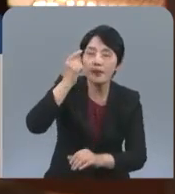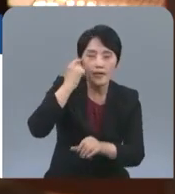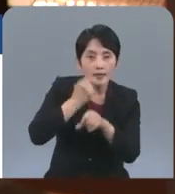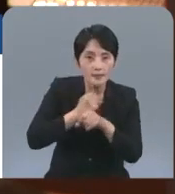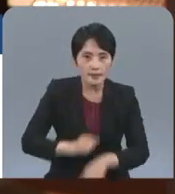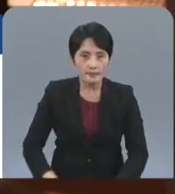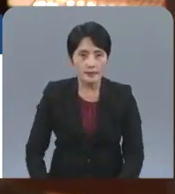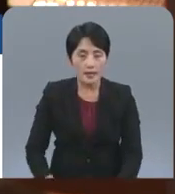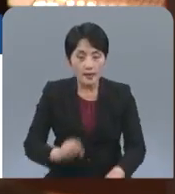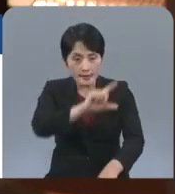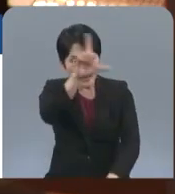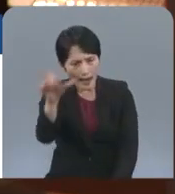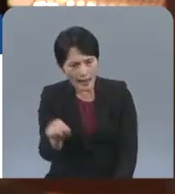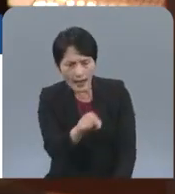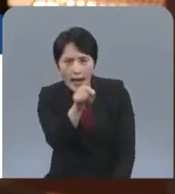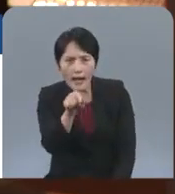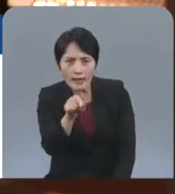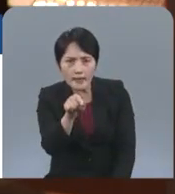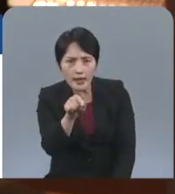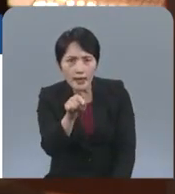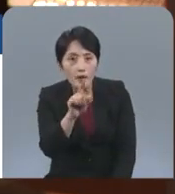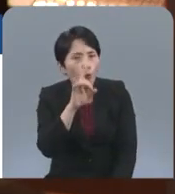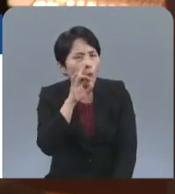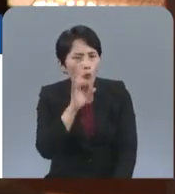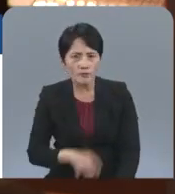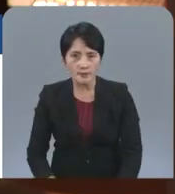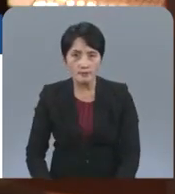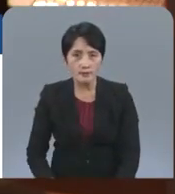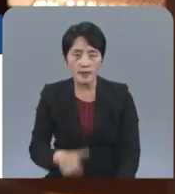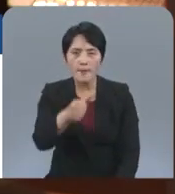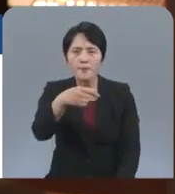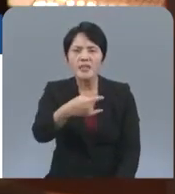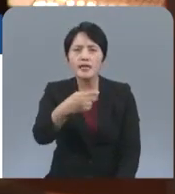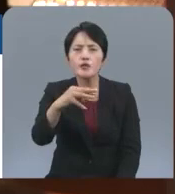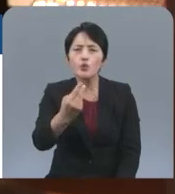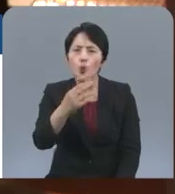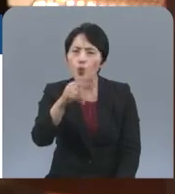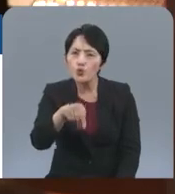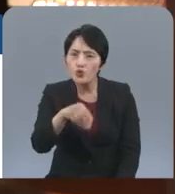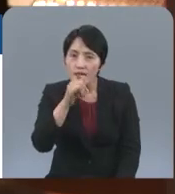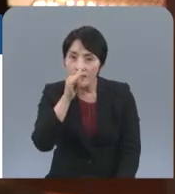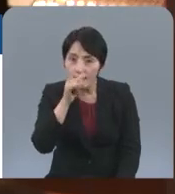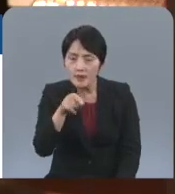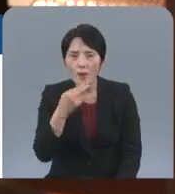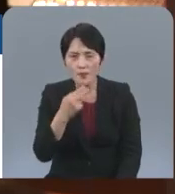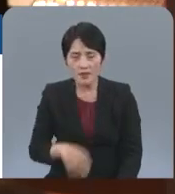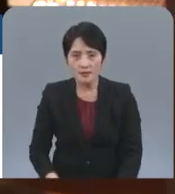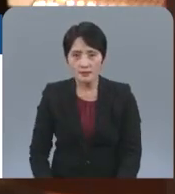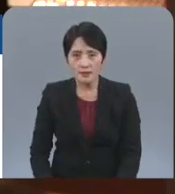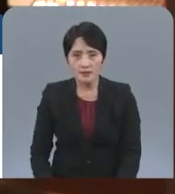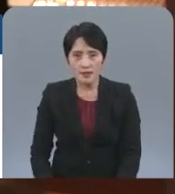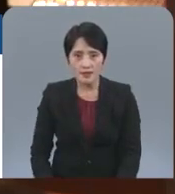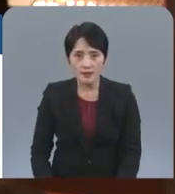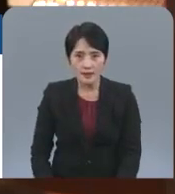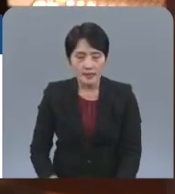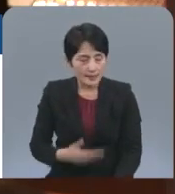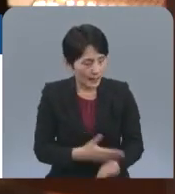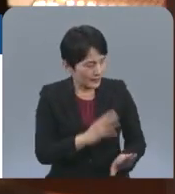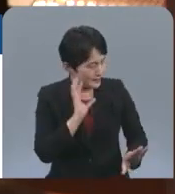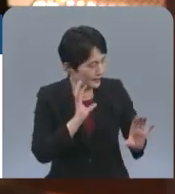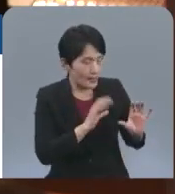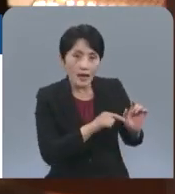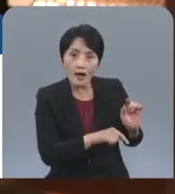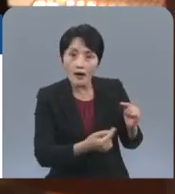une mission d'alunissage non habité d'ici 2032 is le directeur du cari a souligné que la Lune avec ses réserves de